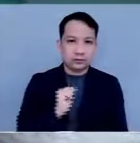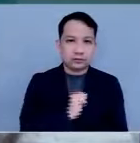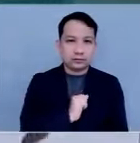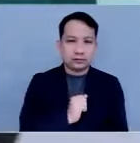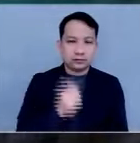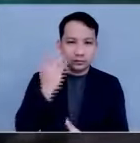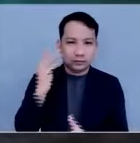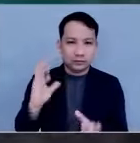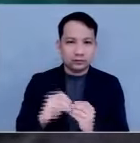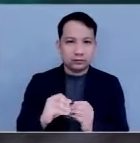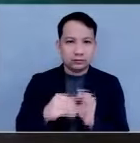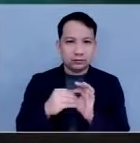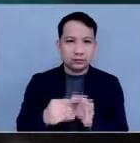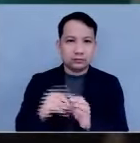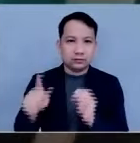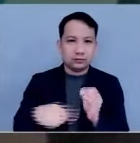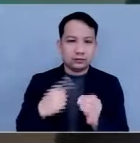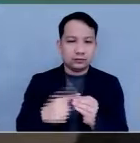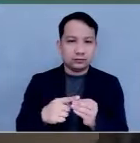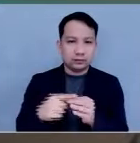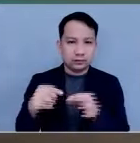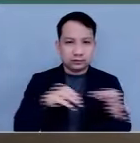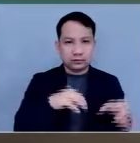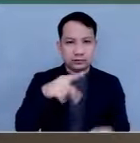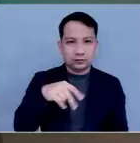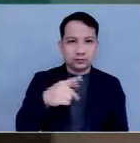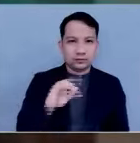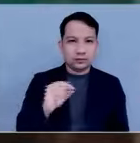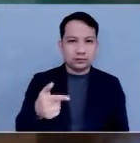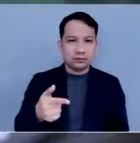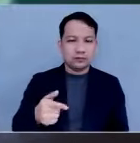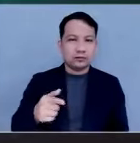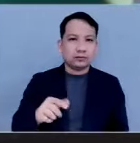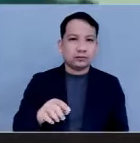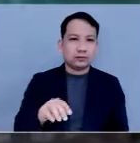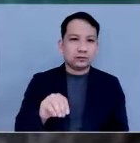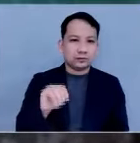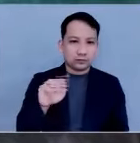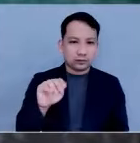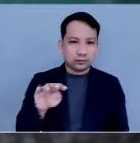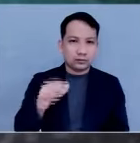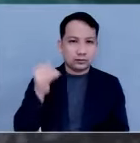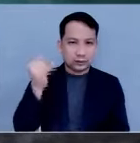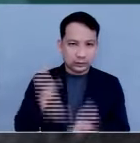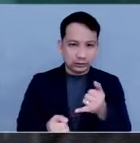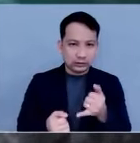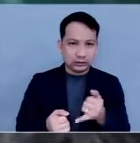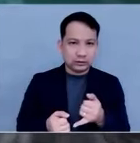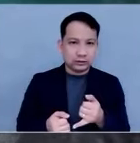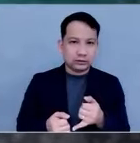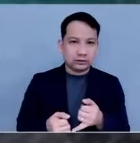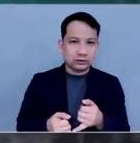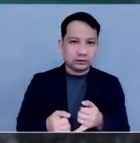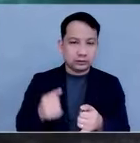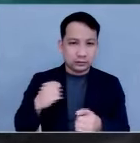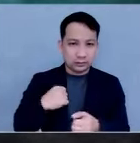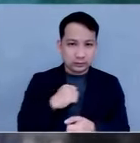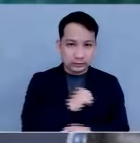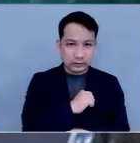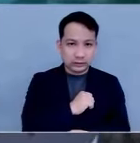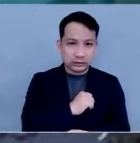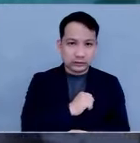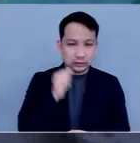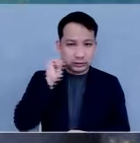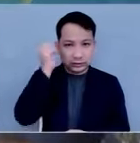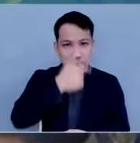sa Senate hearing kaugnay ng ilegal na POGO. Ito na ang 14 at huling pagdinig ng Senado tungkol dito. Bukod